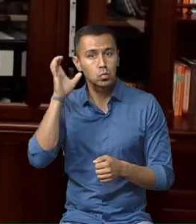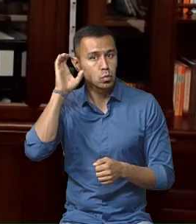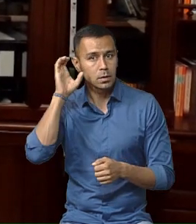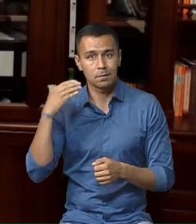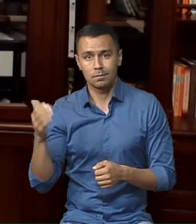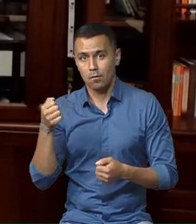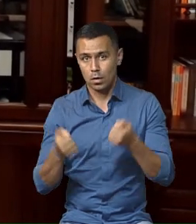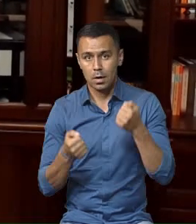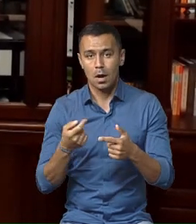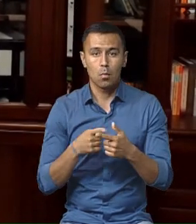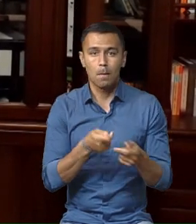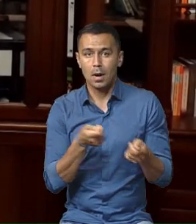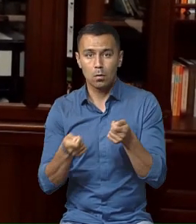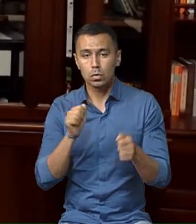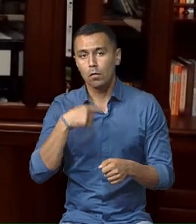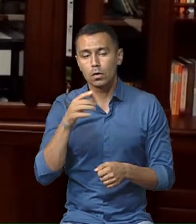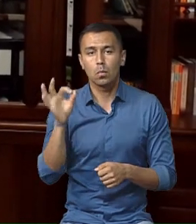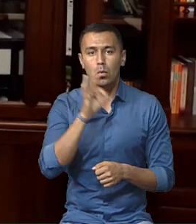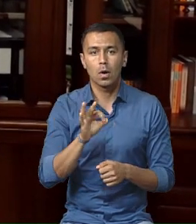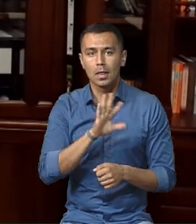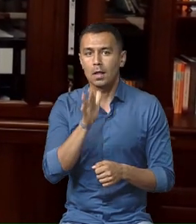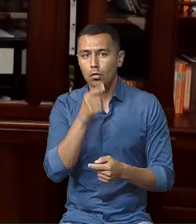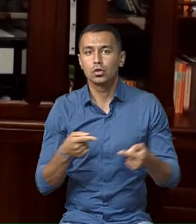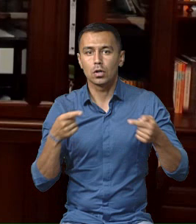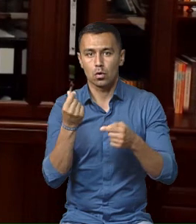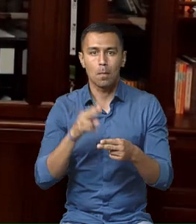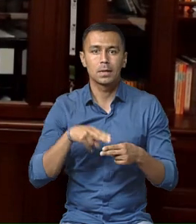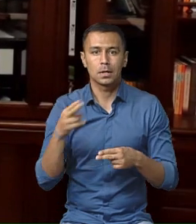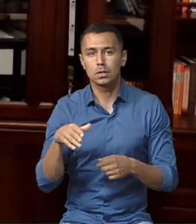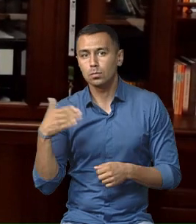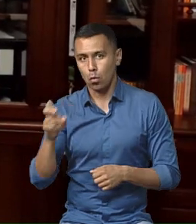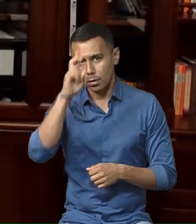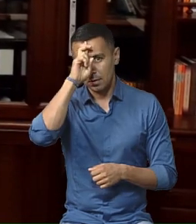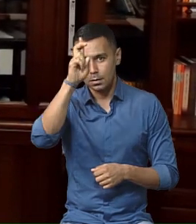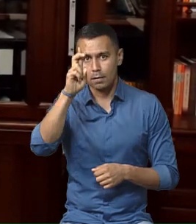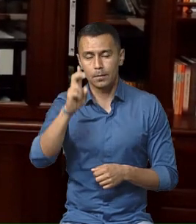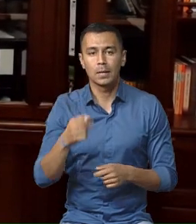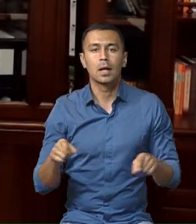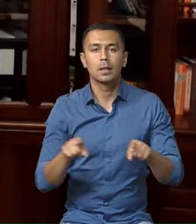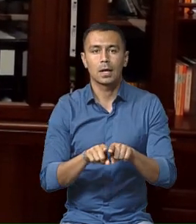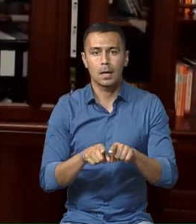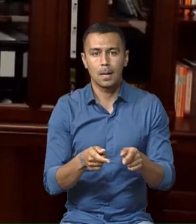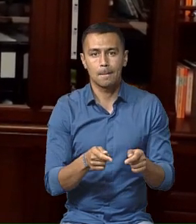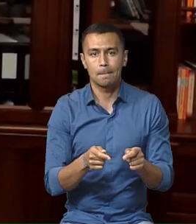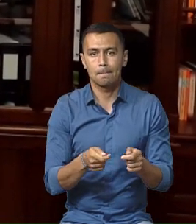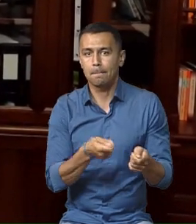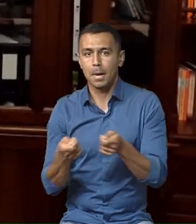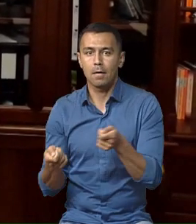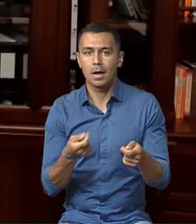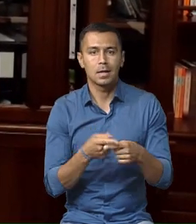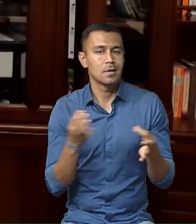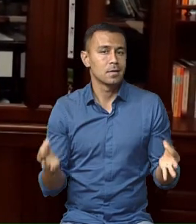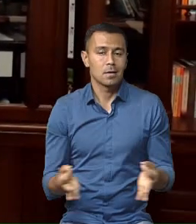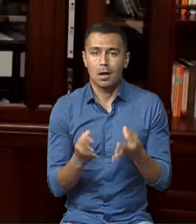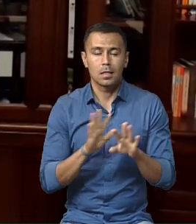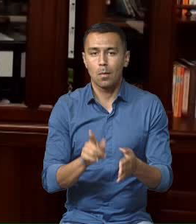чи перевізника, можуть говорити про несвоєчасну компенсацію з боку держави таких перевезень. Але це ніяким чином